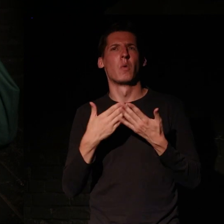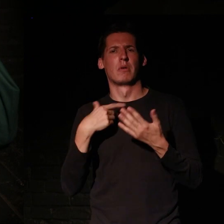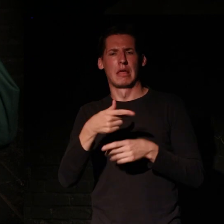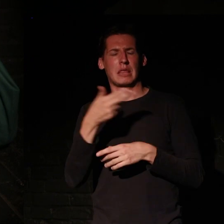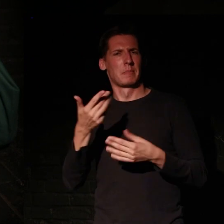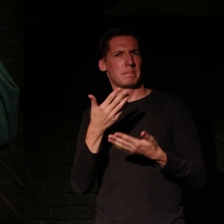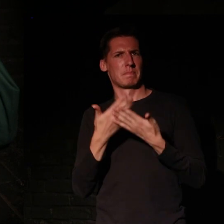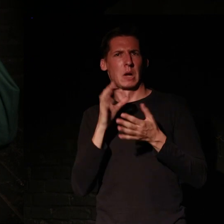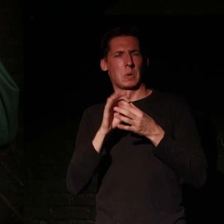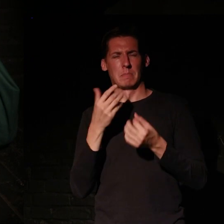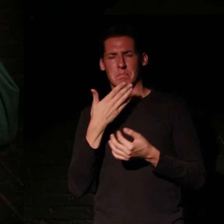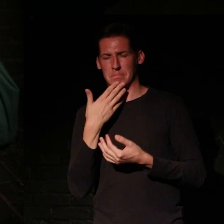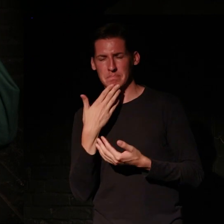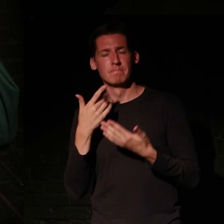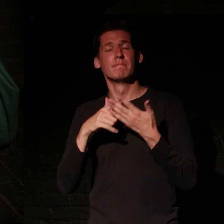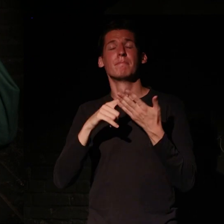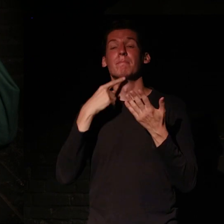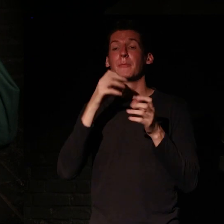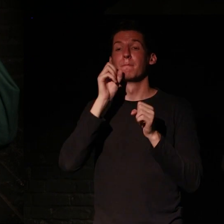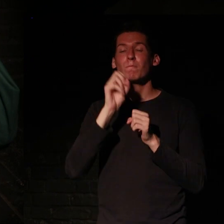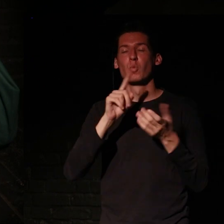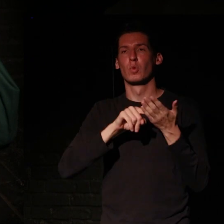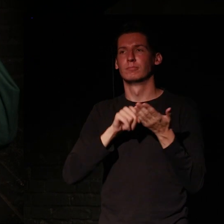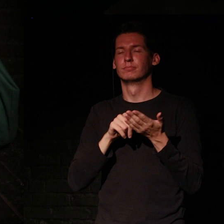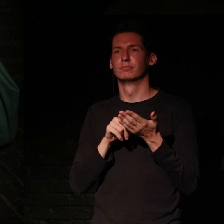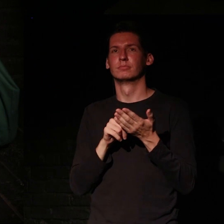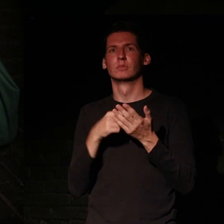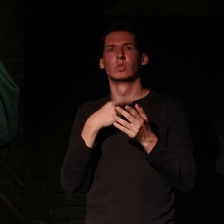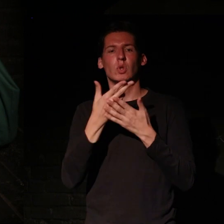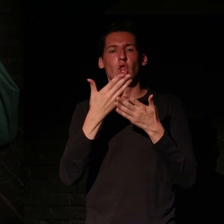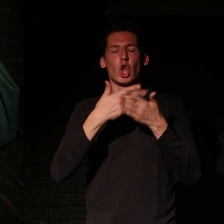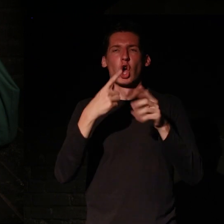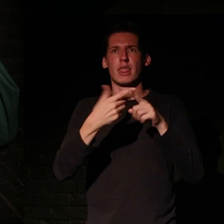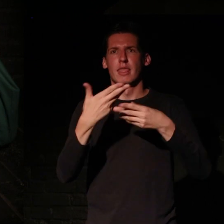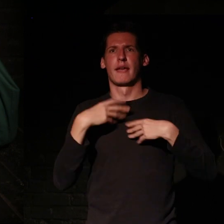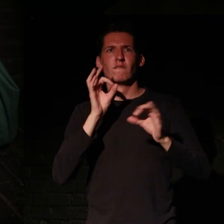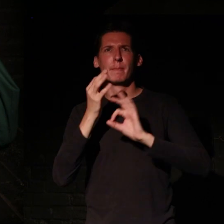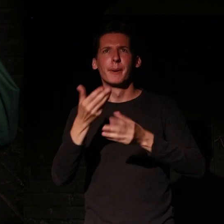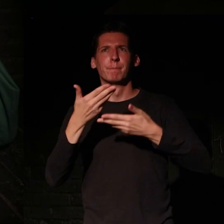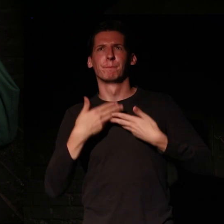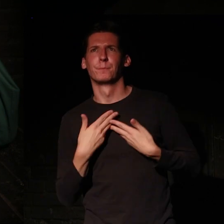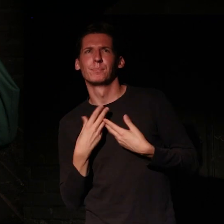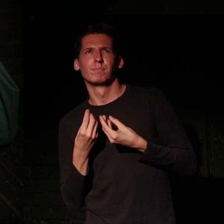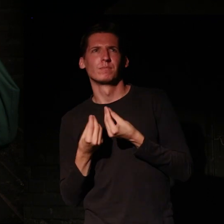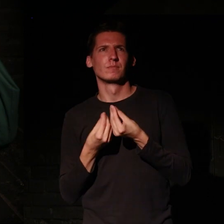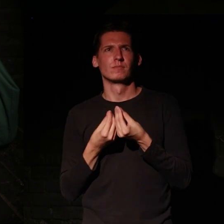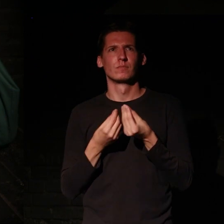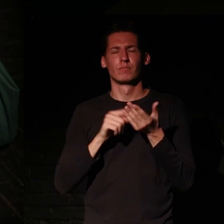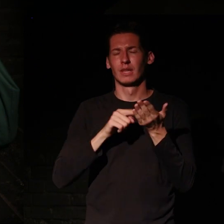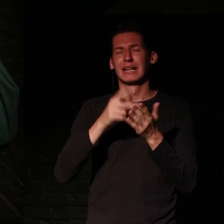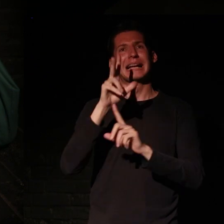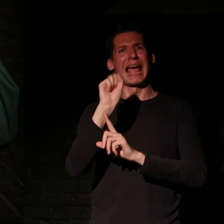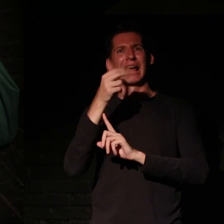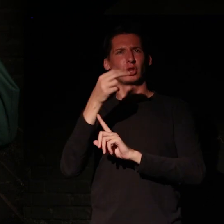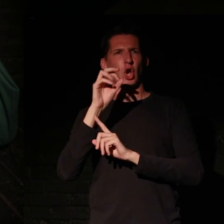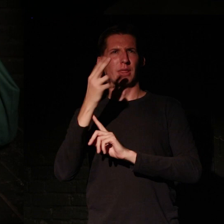te nazwy kanony są takie mylące, bo wydawałoby się, że no kanon to jest